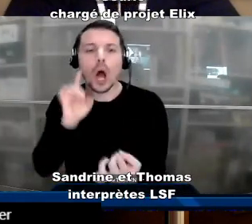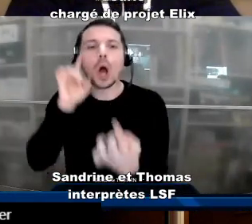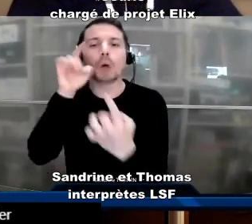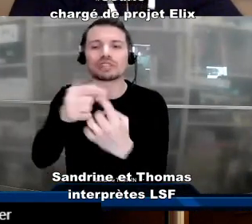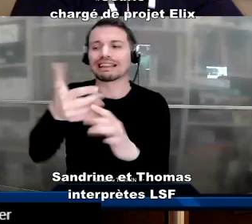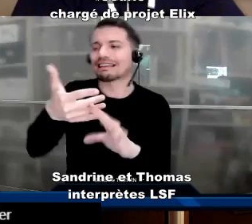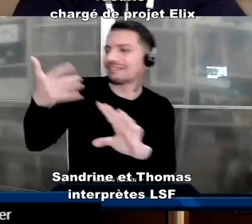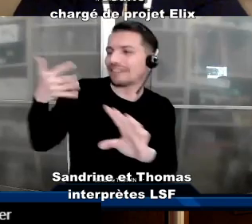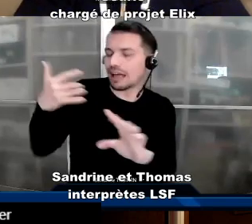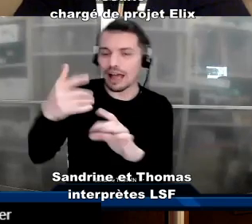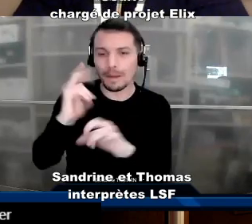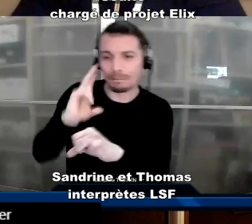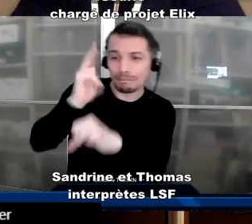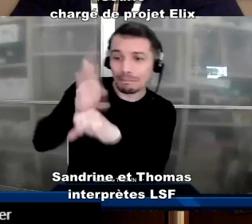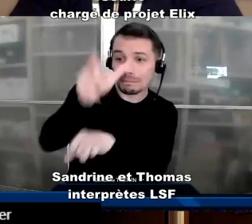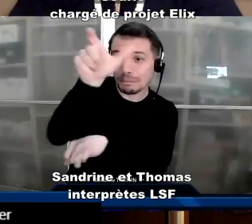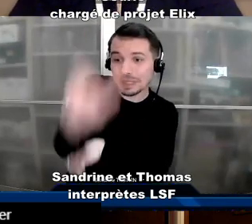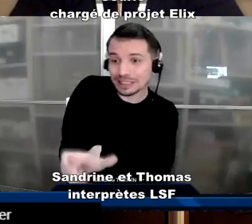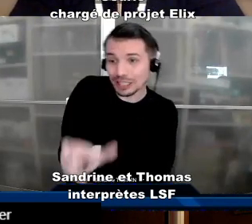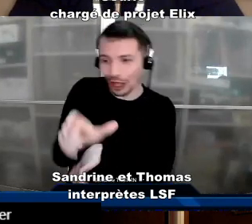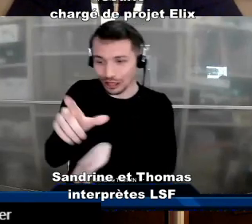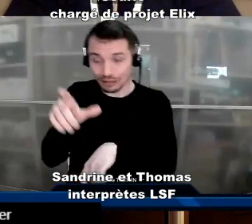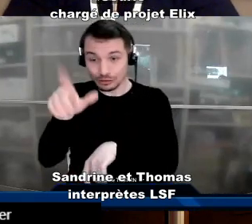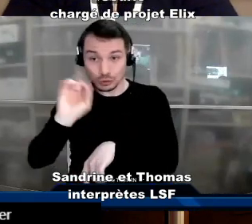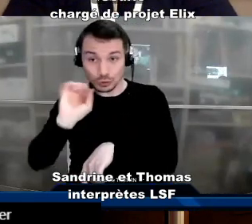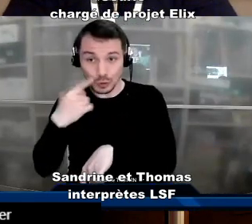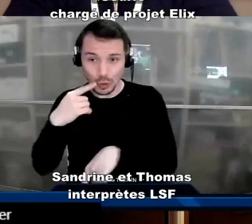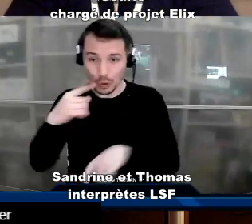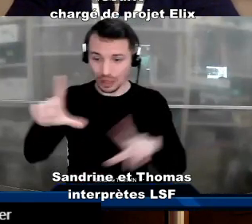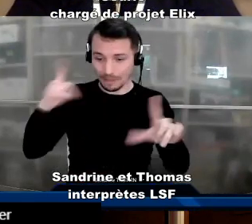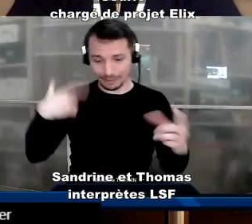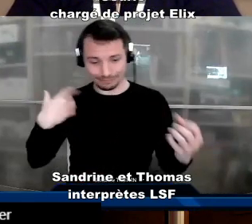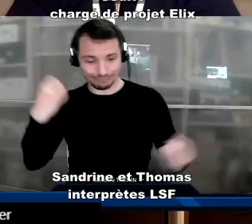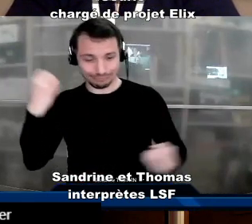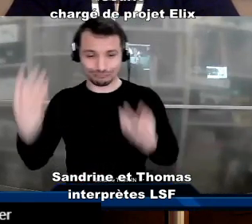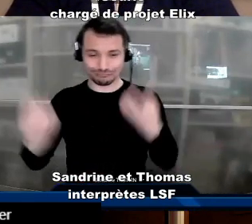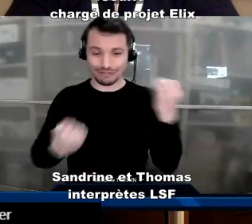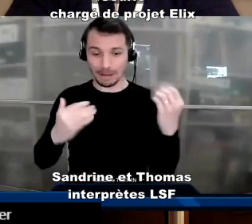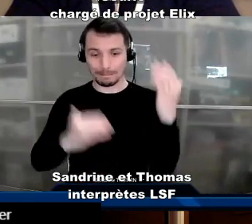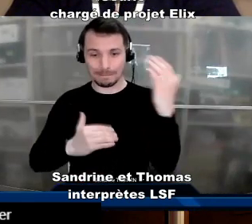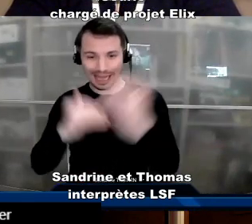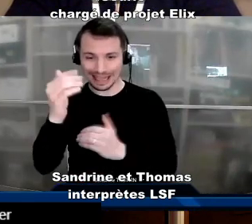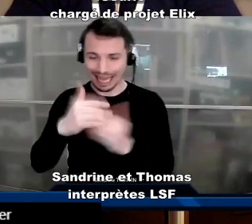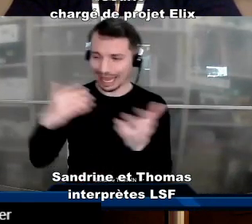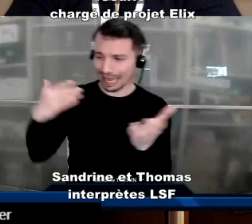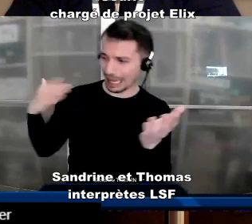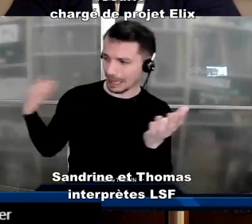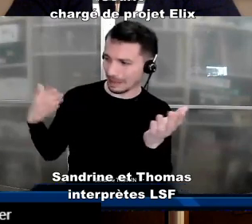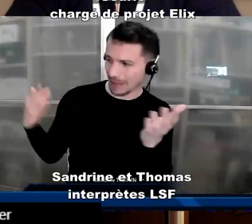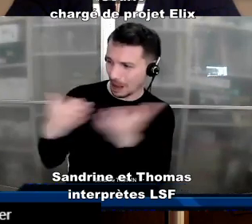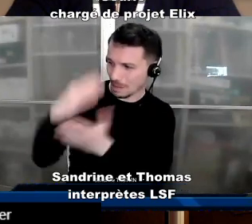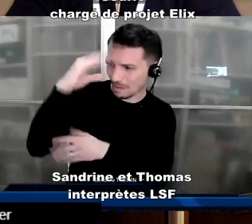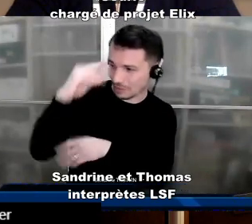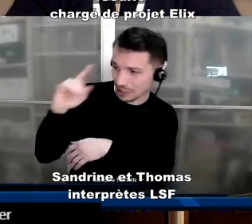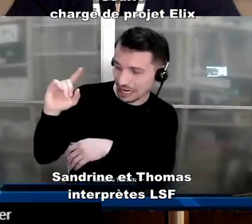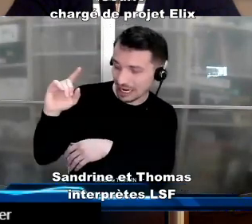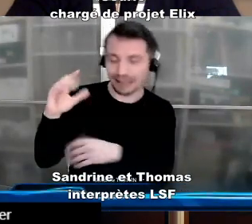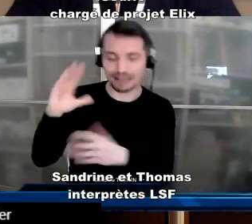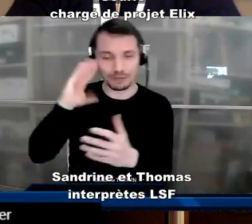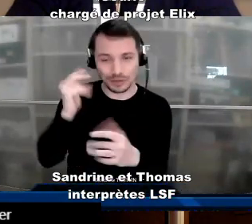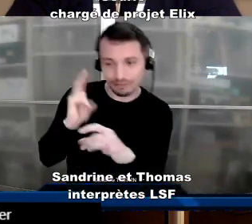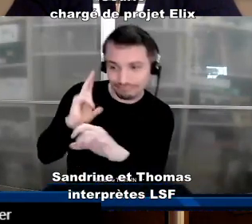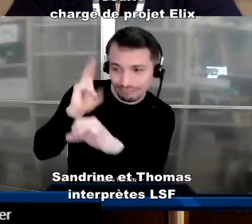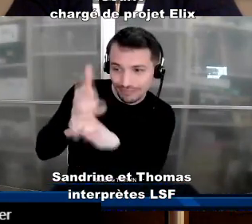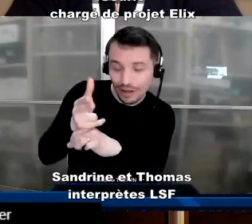des portraits de personnes sourdes qui parlent de leur métier et qui parlent de leur parcours professionnel. Donc, je dis ça parce que c'est dans ce cadre-là qu'on a